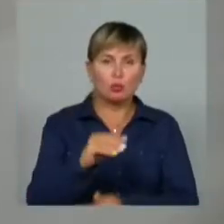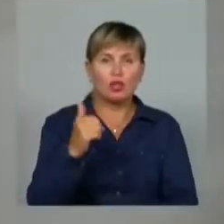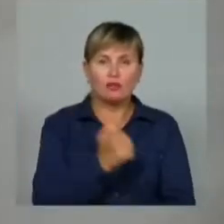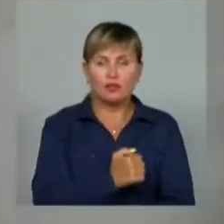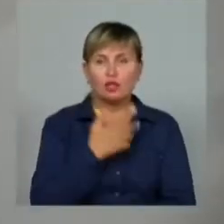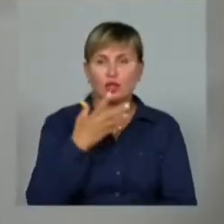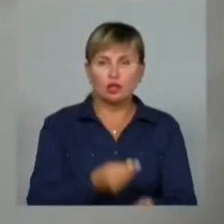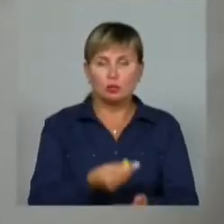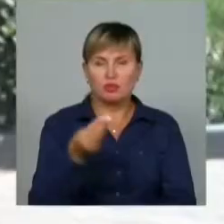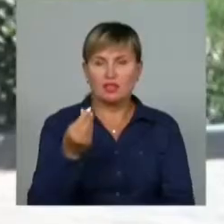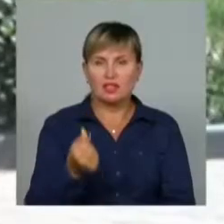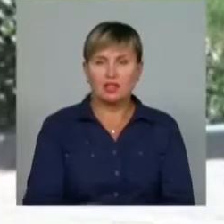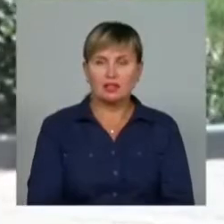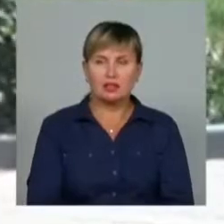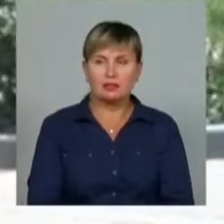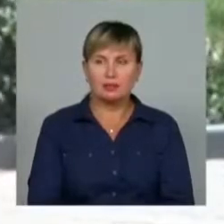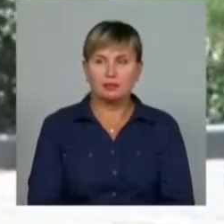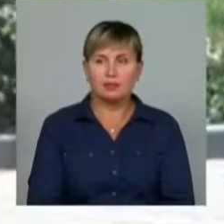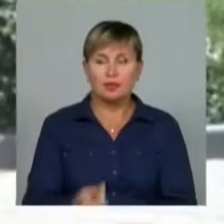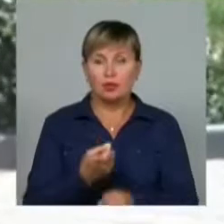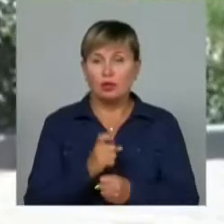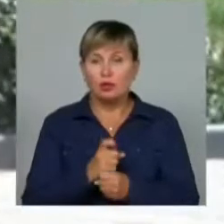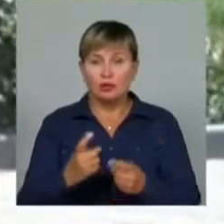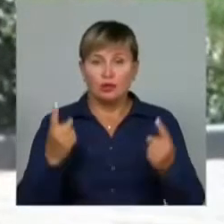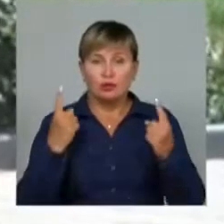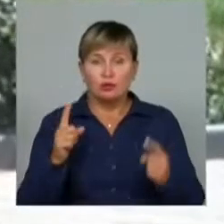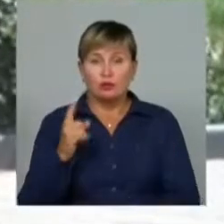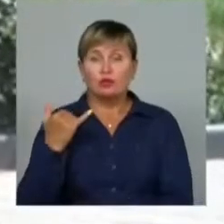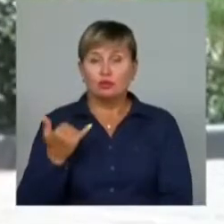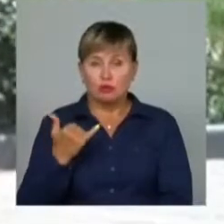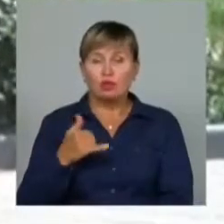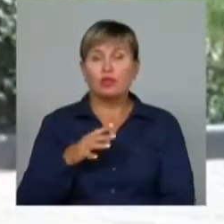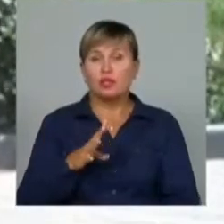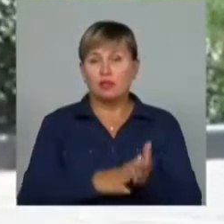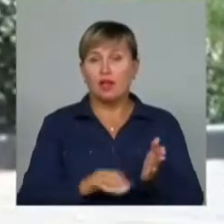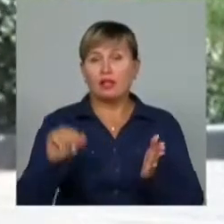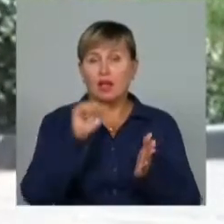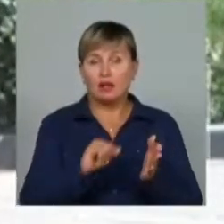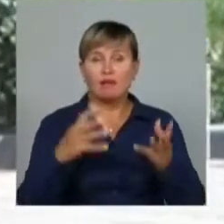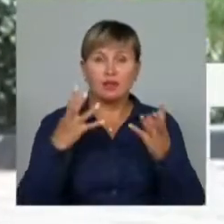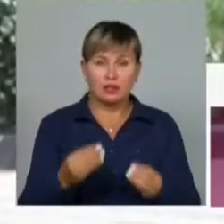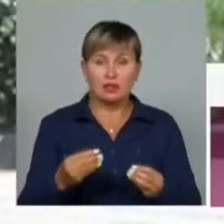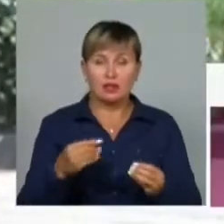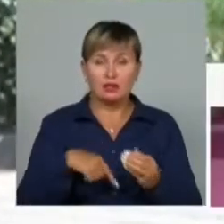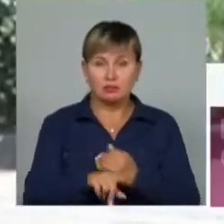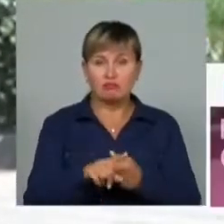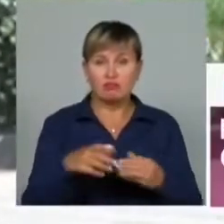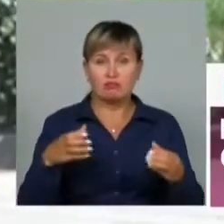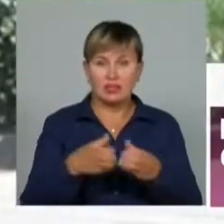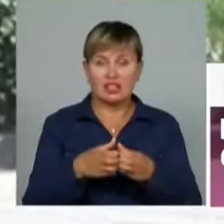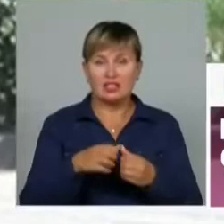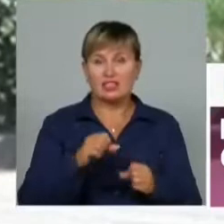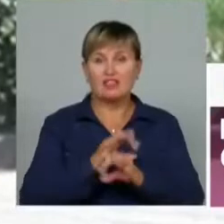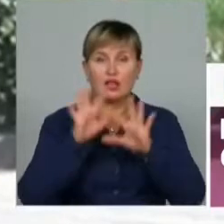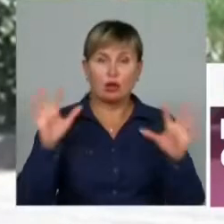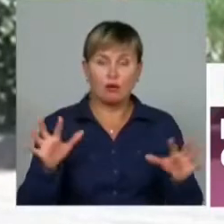на собственные средства. Очень знаменательно, что сегодня 9 августа и день памяти целителя Пантелеимона,